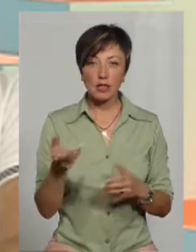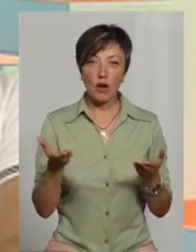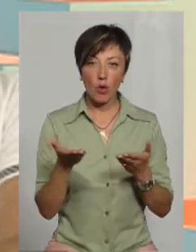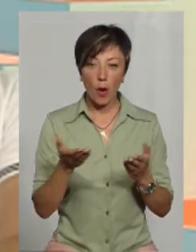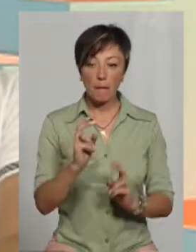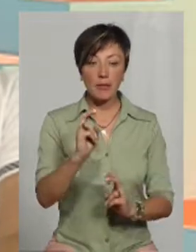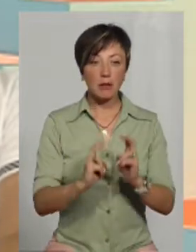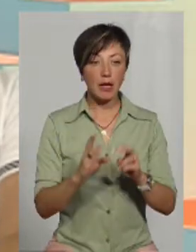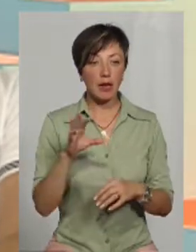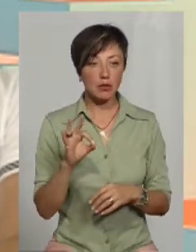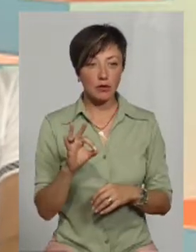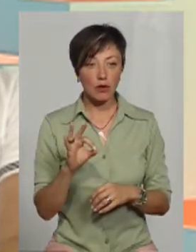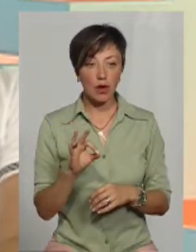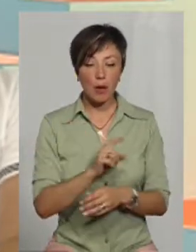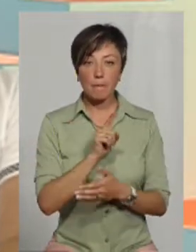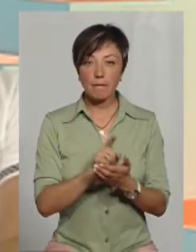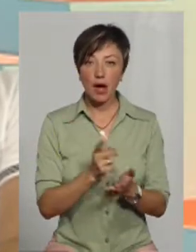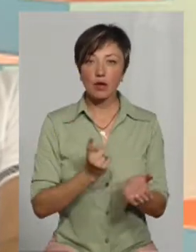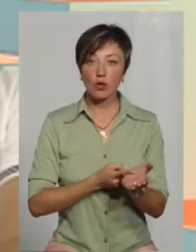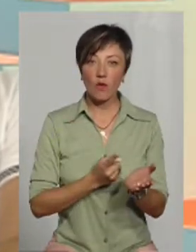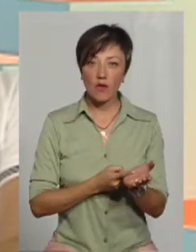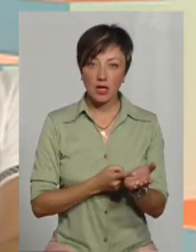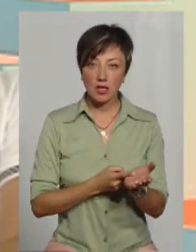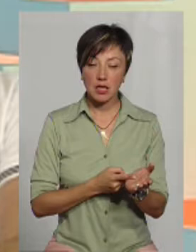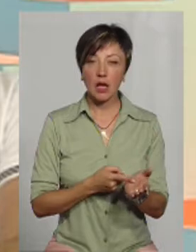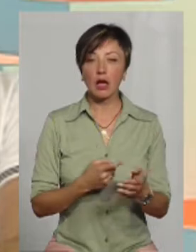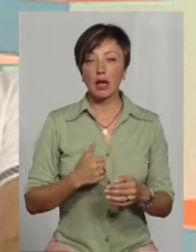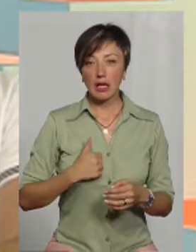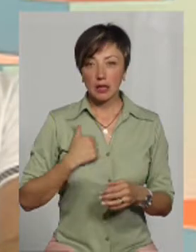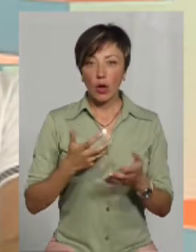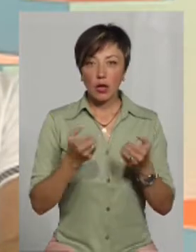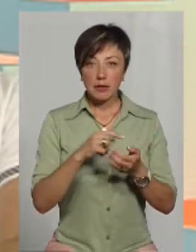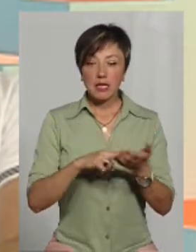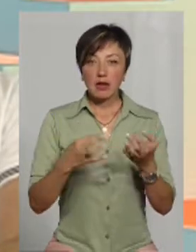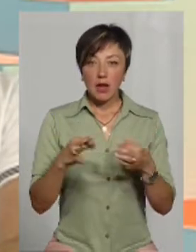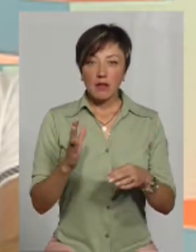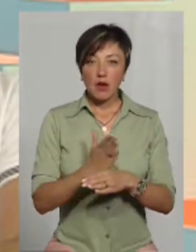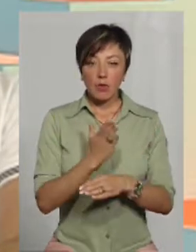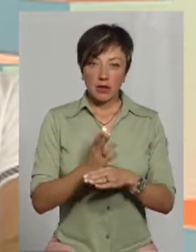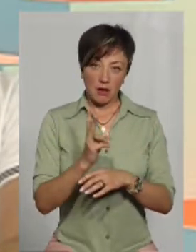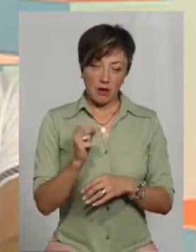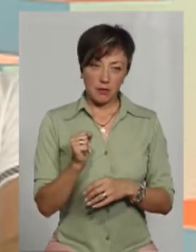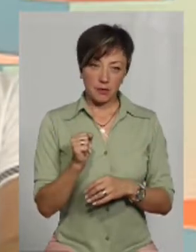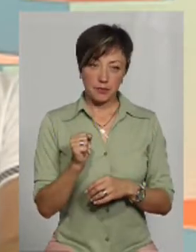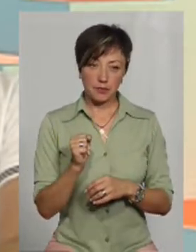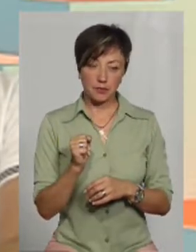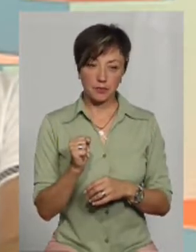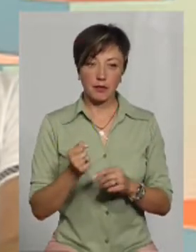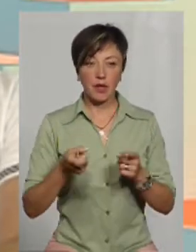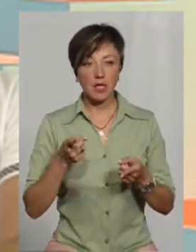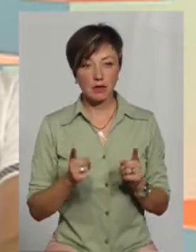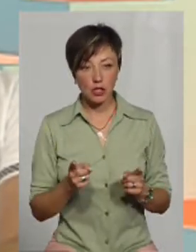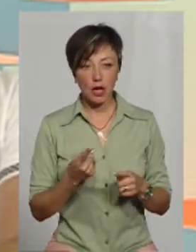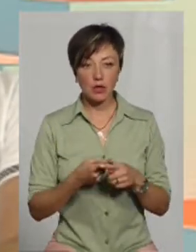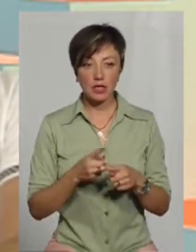якого підприємство має довести, що воно гідне отримати сертифікат виробника органічної продукції.